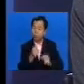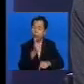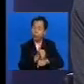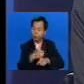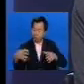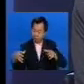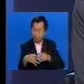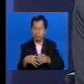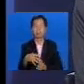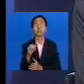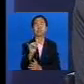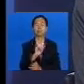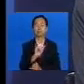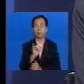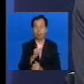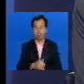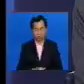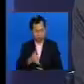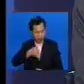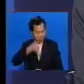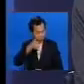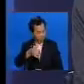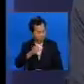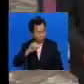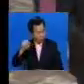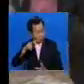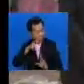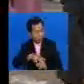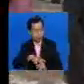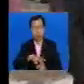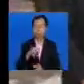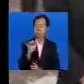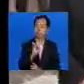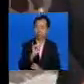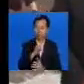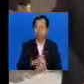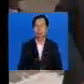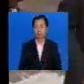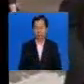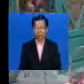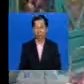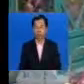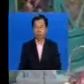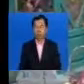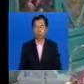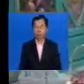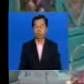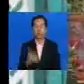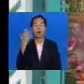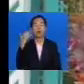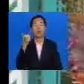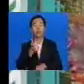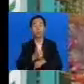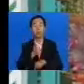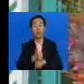วพร้อมทั้งยืนยันด้วยค่ะว่ายังไม่คิดจะลงเล่นการเมืองในช่วงนี้พลเอกสนธิบุญรัตน์กลินอดีตผู้บัญชาการทหารบกและ